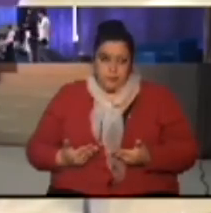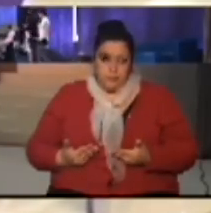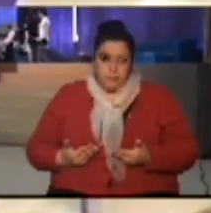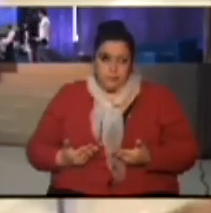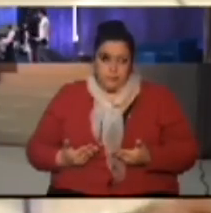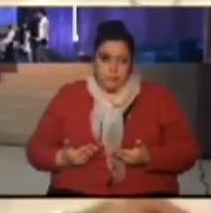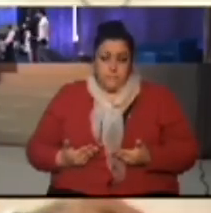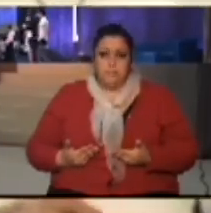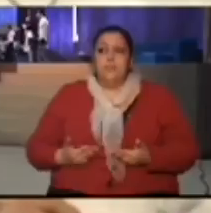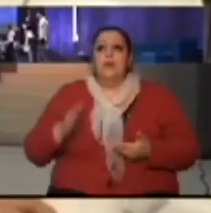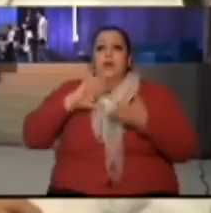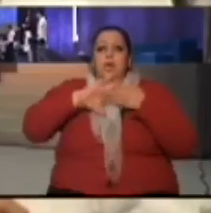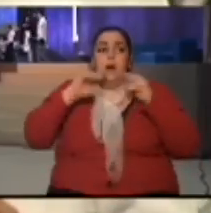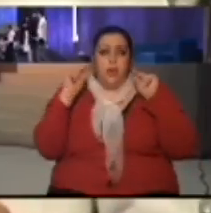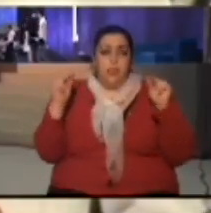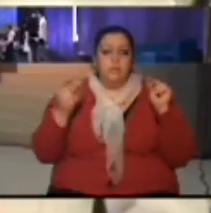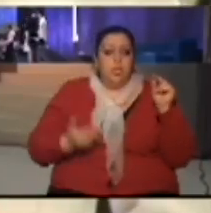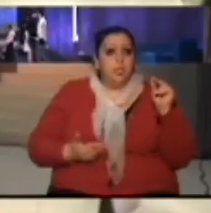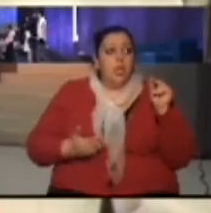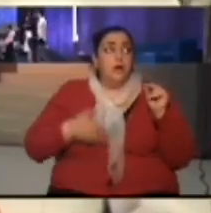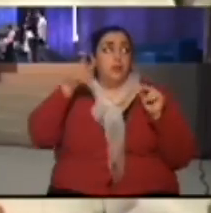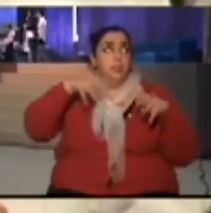քո արդար կյանքը զոհեցիր,